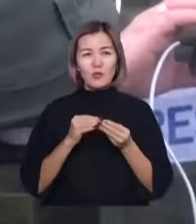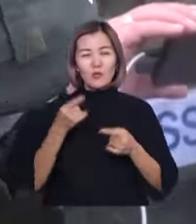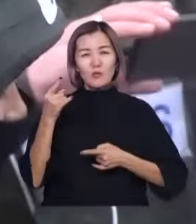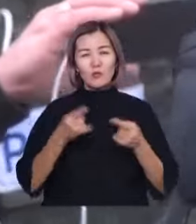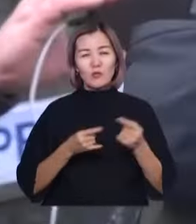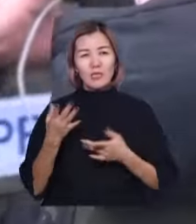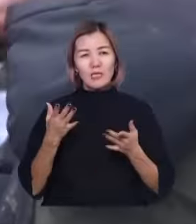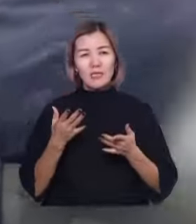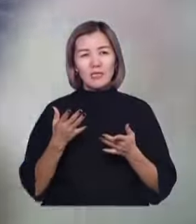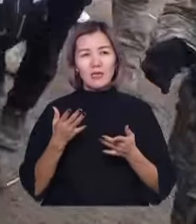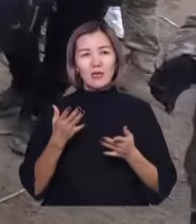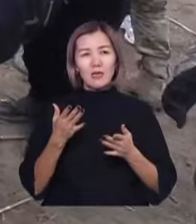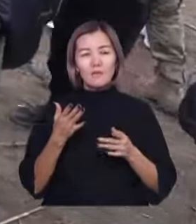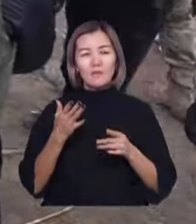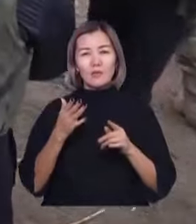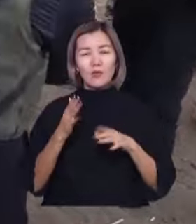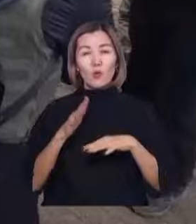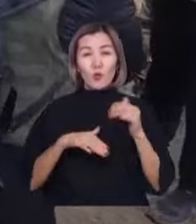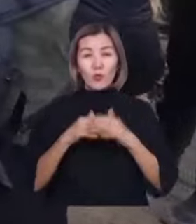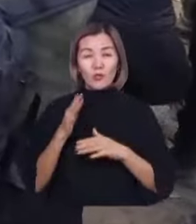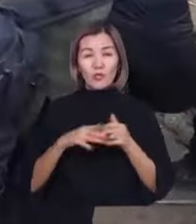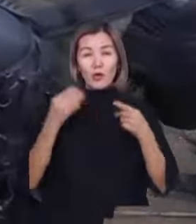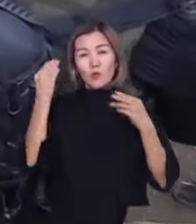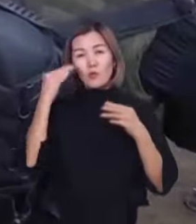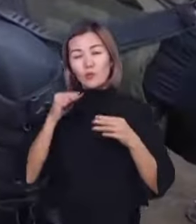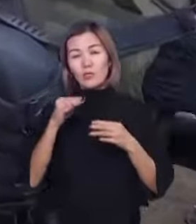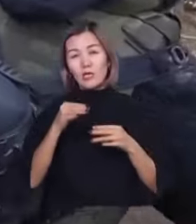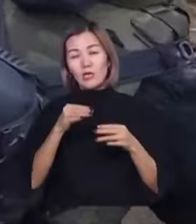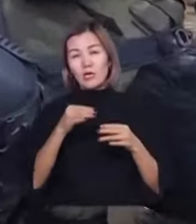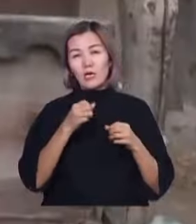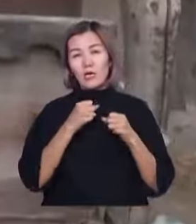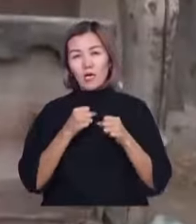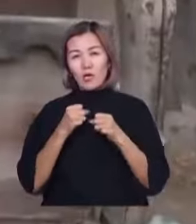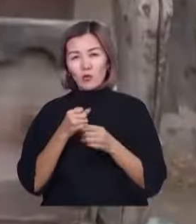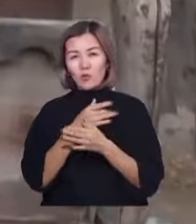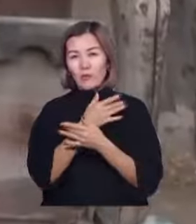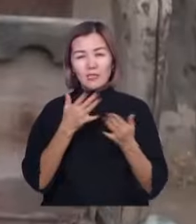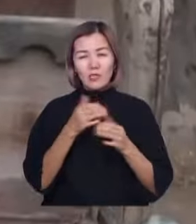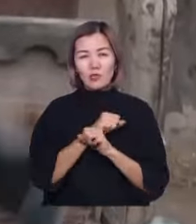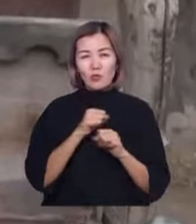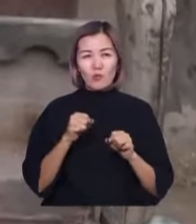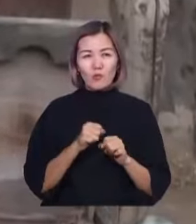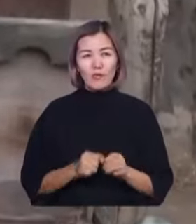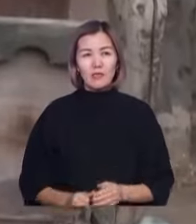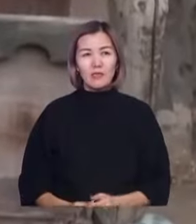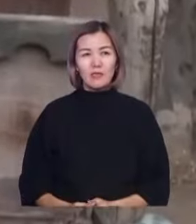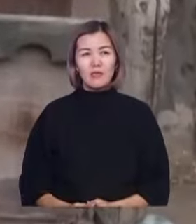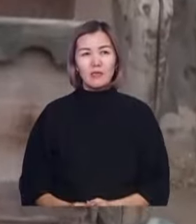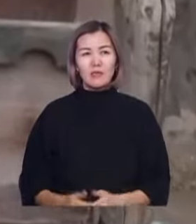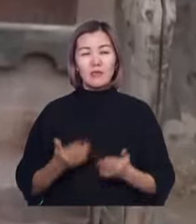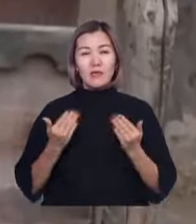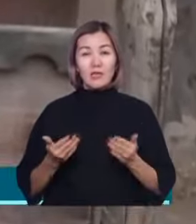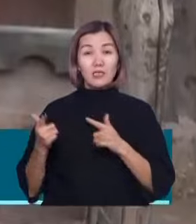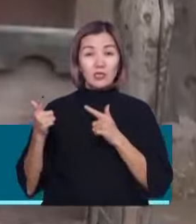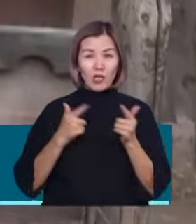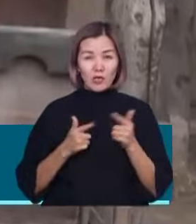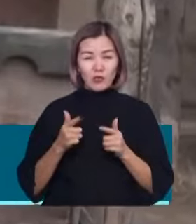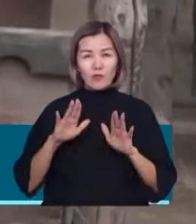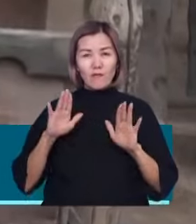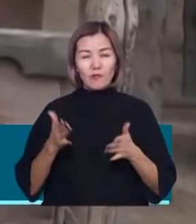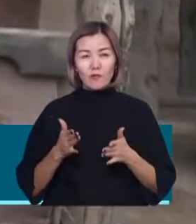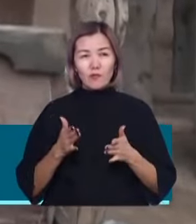қаруы қолындағы құралы. Сондықтан өзге қаруды ұстамауы тиіс дейді. Я қазір жауынгерлер шығып дайын жүрейік, бірақ та қас қағым сәтте